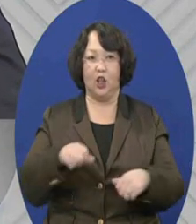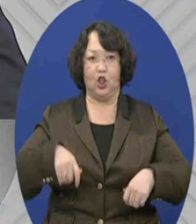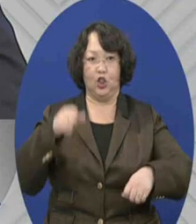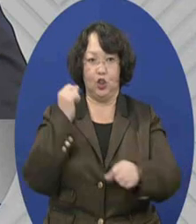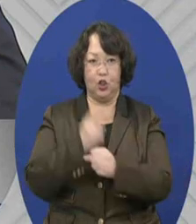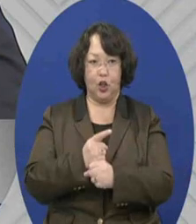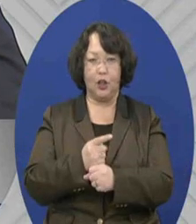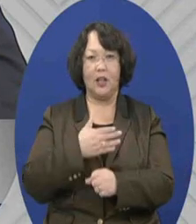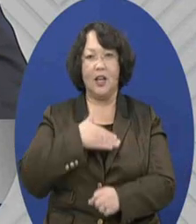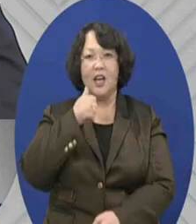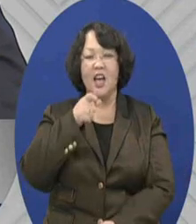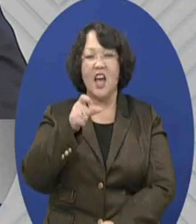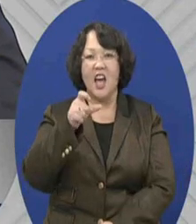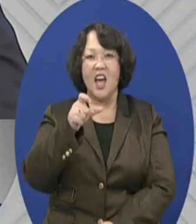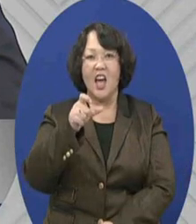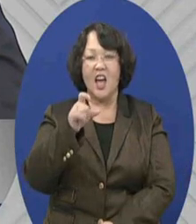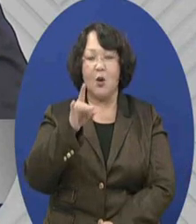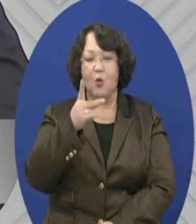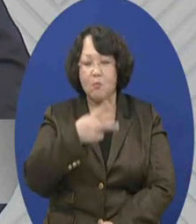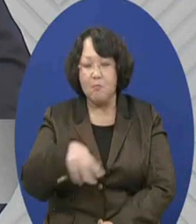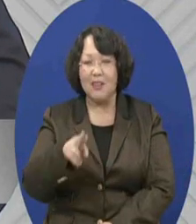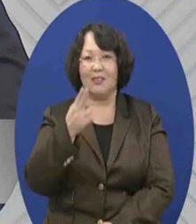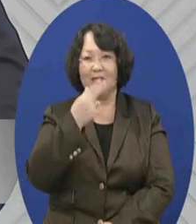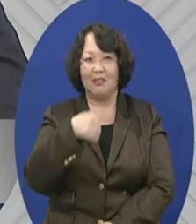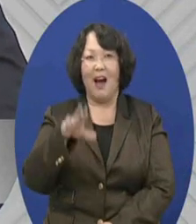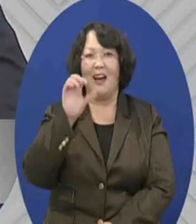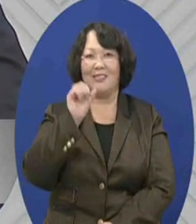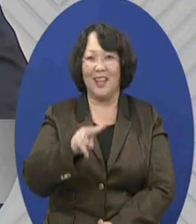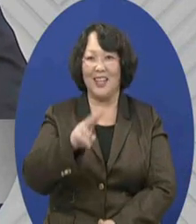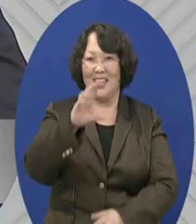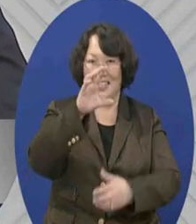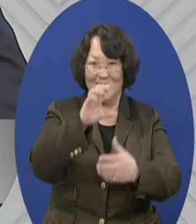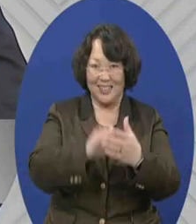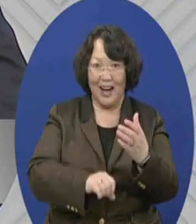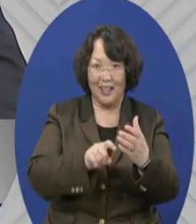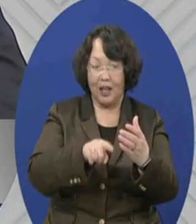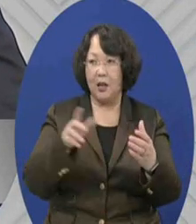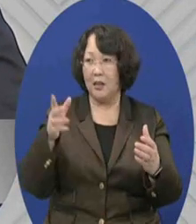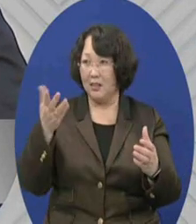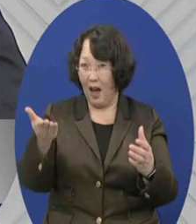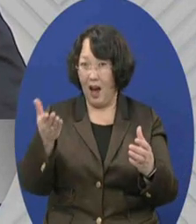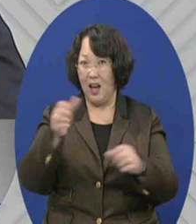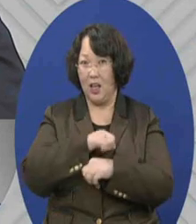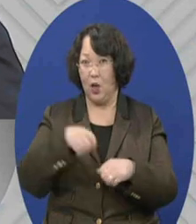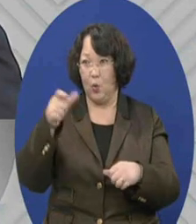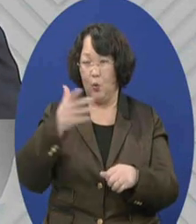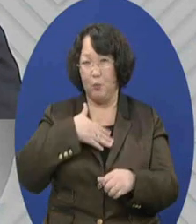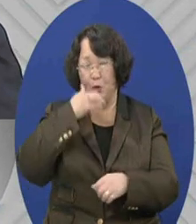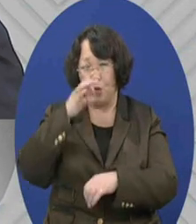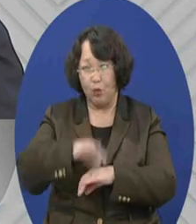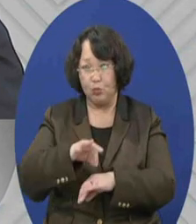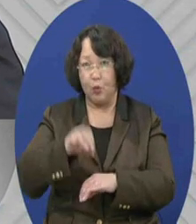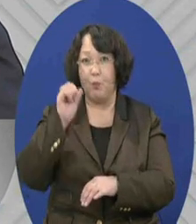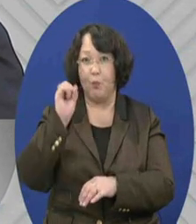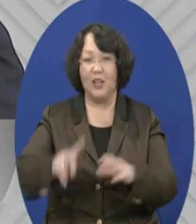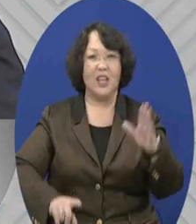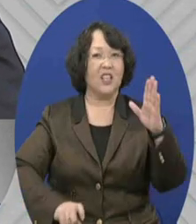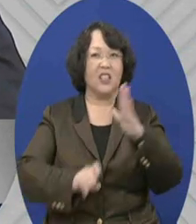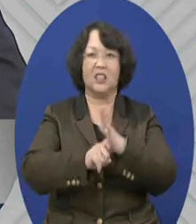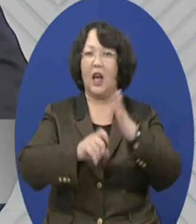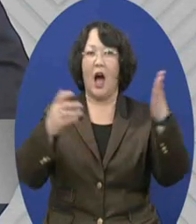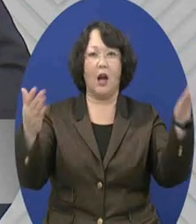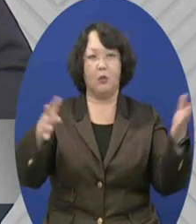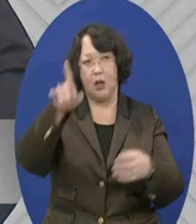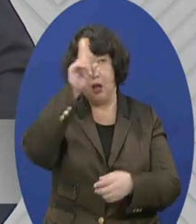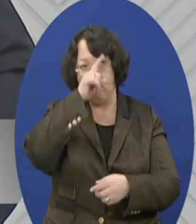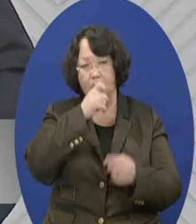иргэн эрүүл мэндийн даатгалын сангаар одоо хэрвээ өвчтөе, хүнд өвчтөе бол хязгааргүйгээр энэ одоо эрүүл